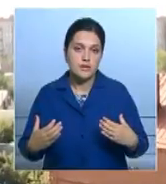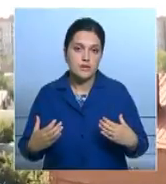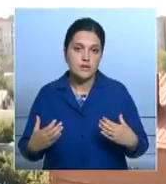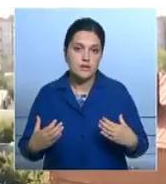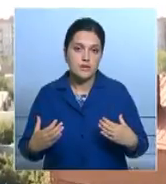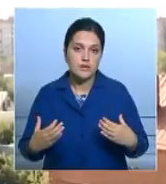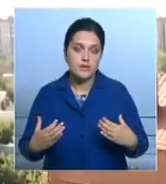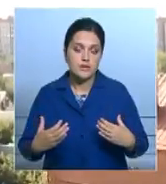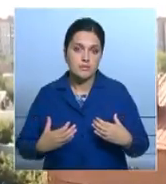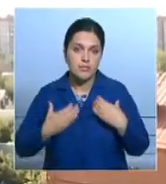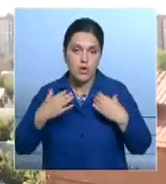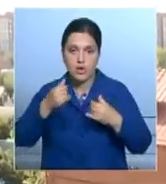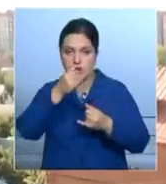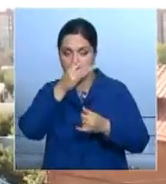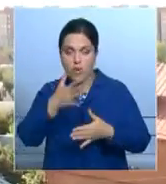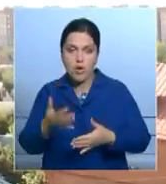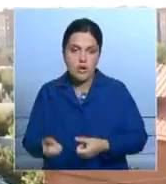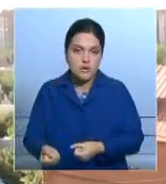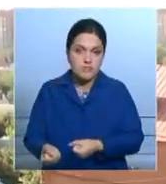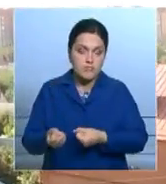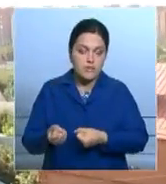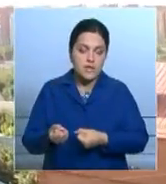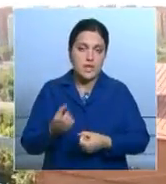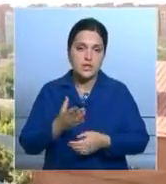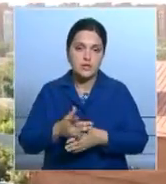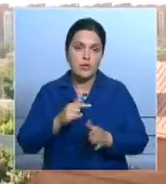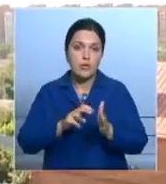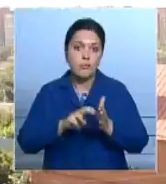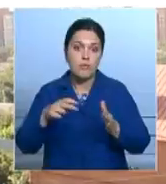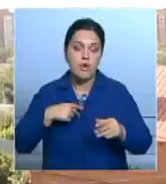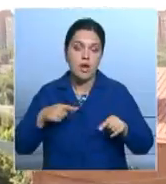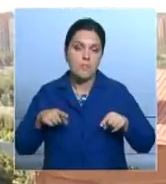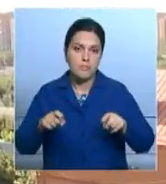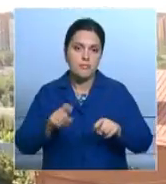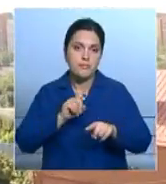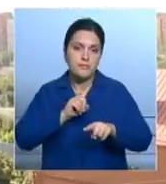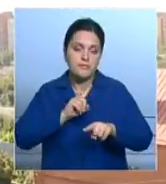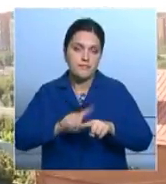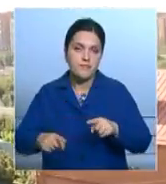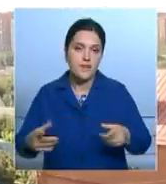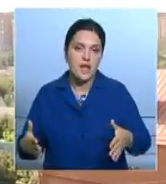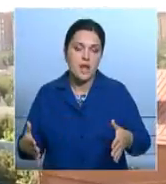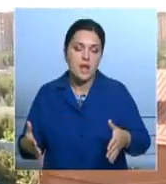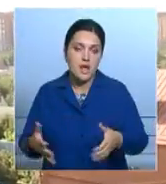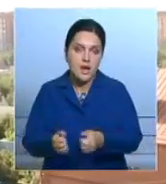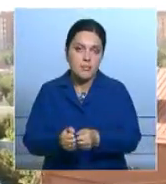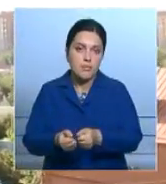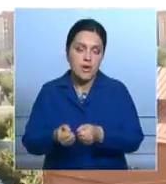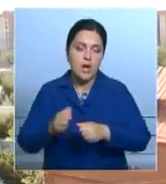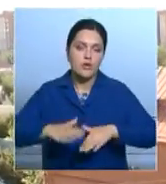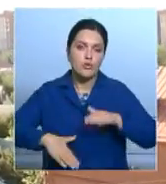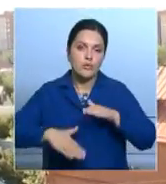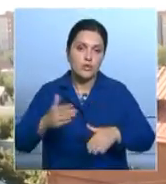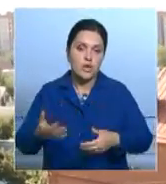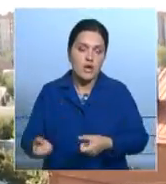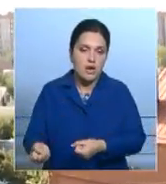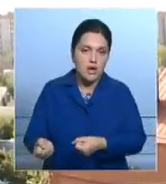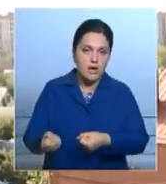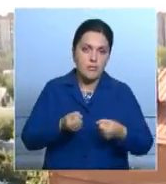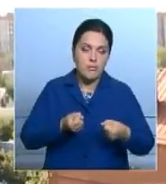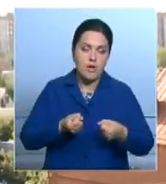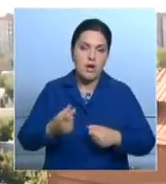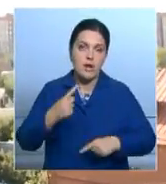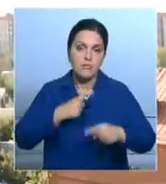не мог его удержать, а он пытался спрыгнуть. После я подбежал, прыгнул и успел его схватить за руки в последний момент, так